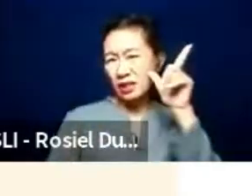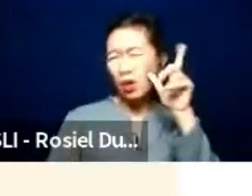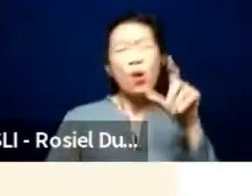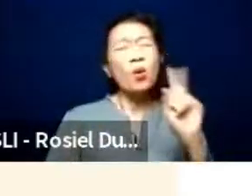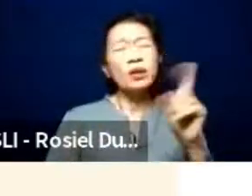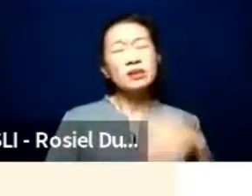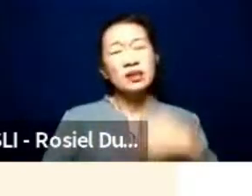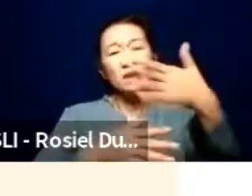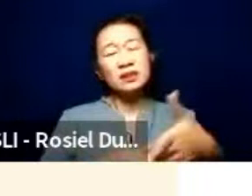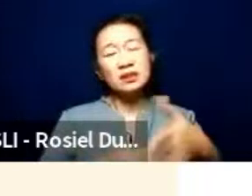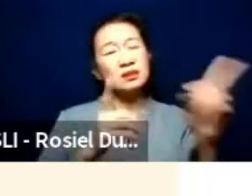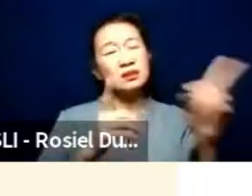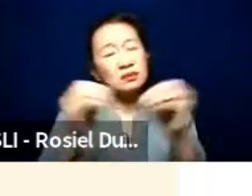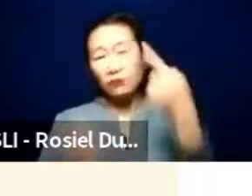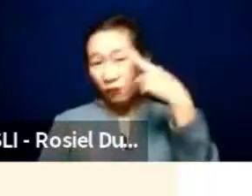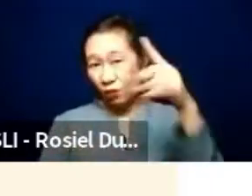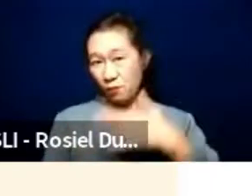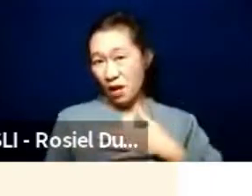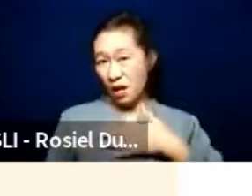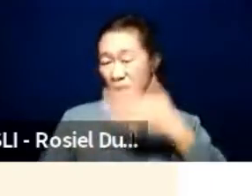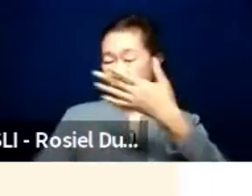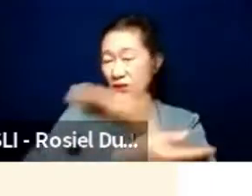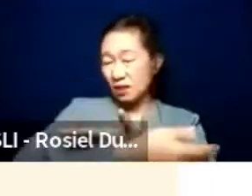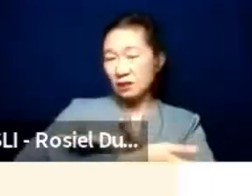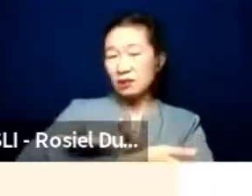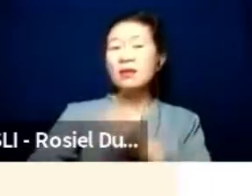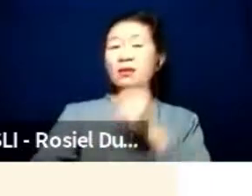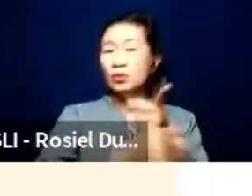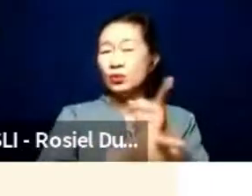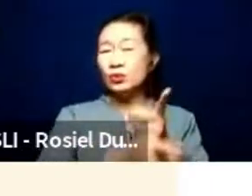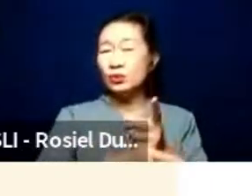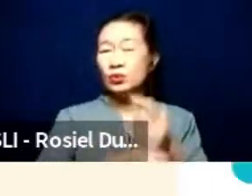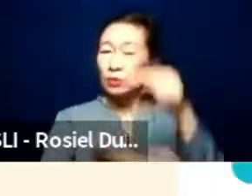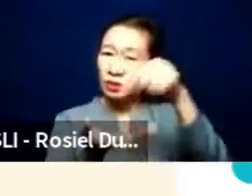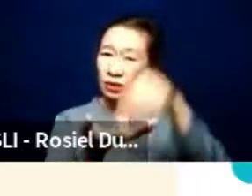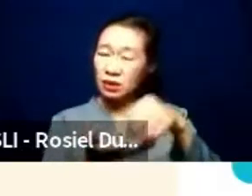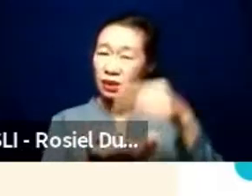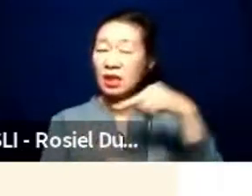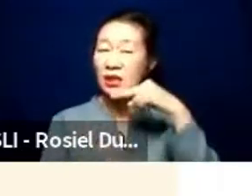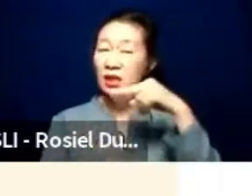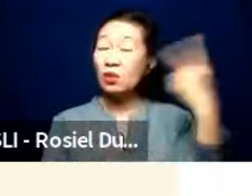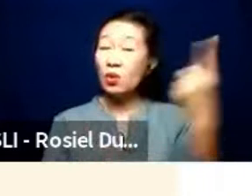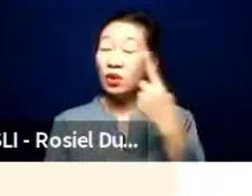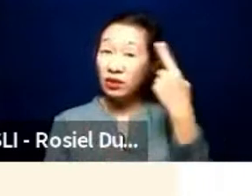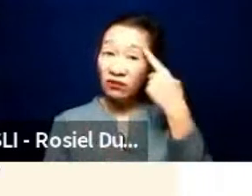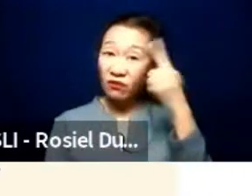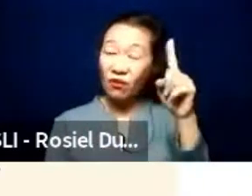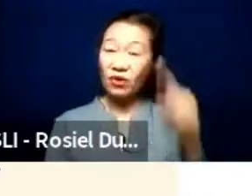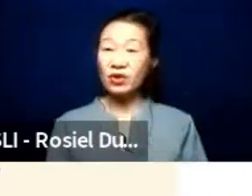na hakbang para sa anak ko? And totoo ito, hindi lamang para sa mga